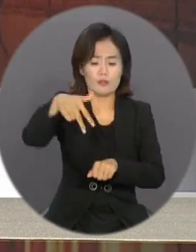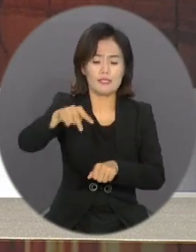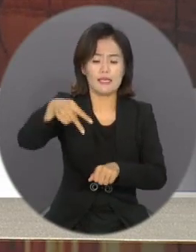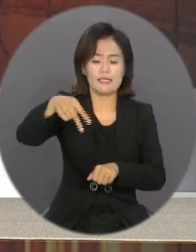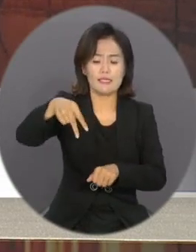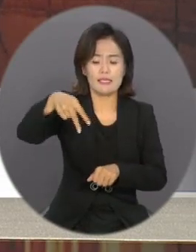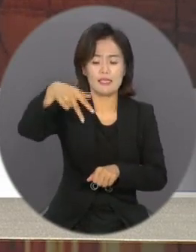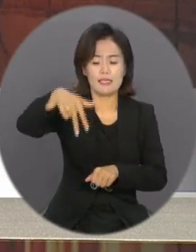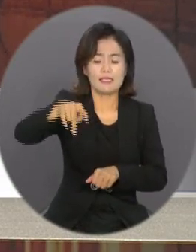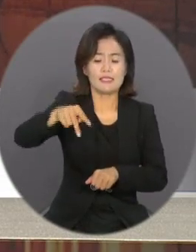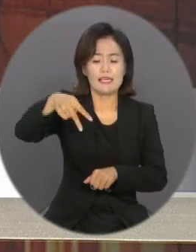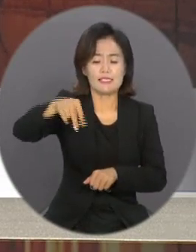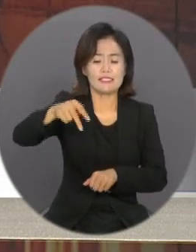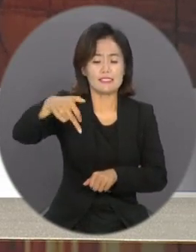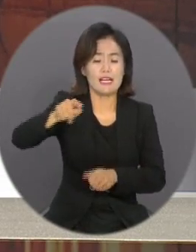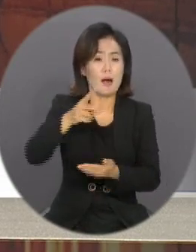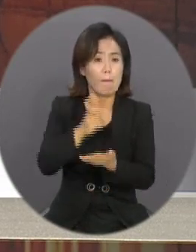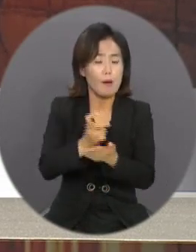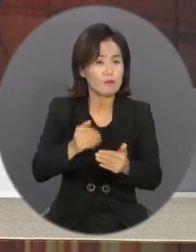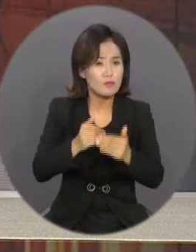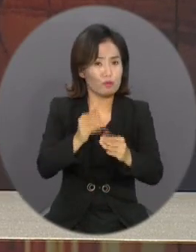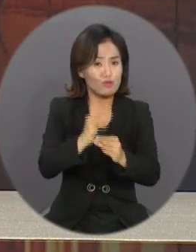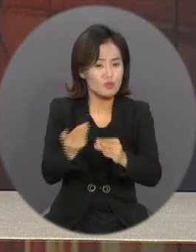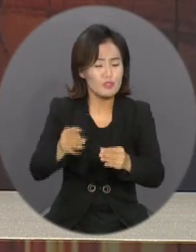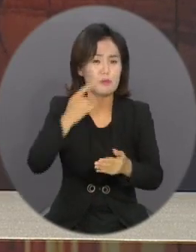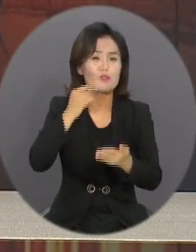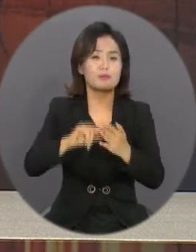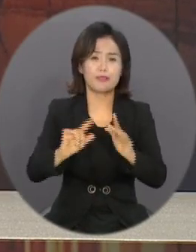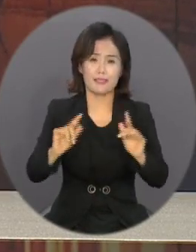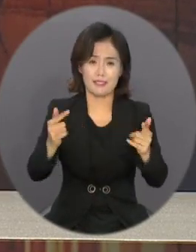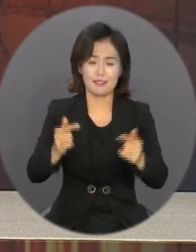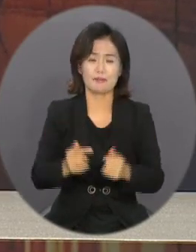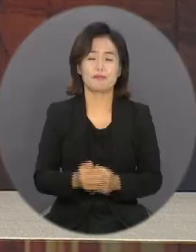제정을 추진하고 있지만 쉽지가 않습니다. 강서영 기자입니다.